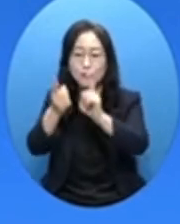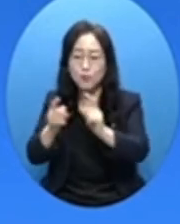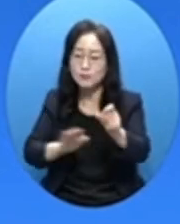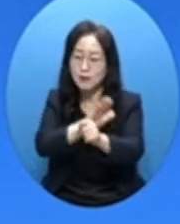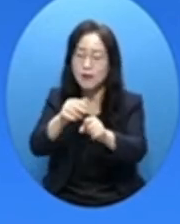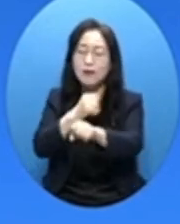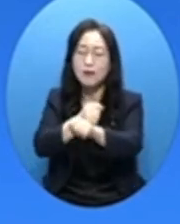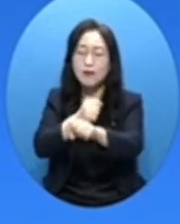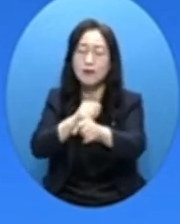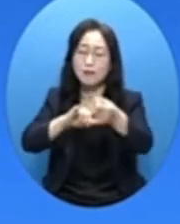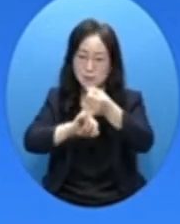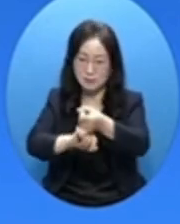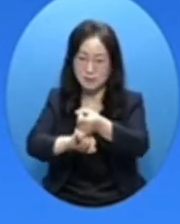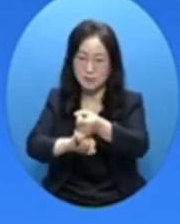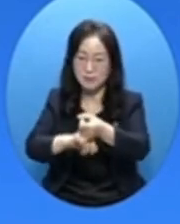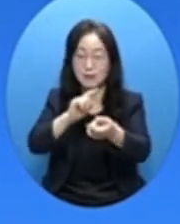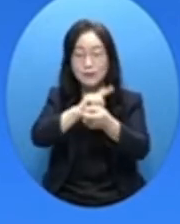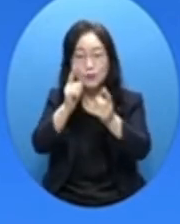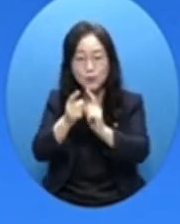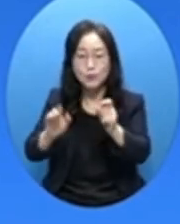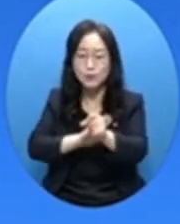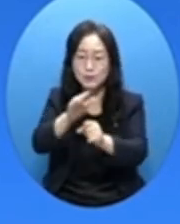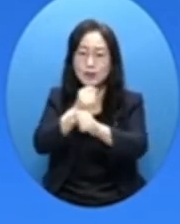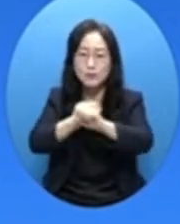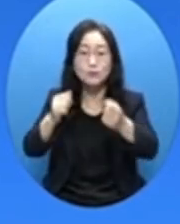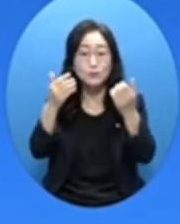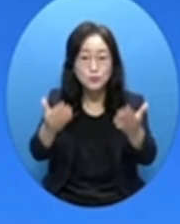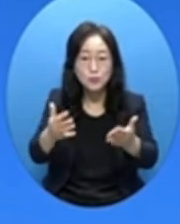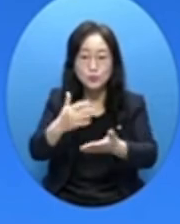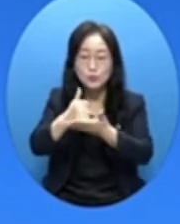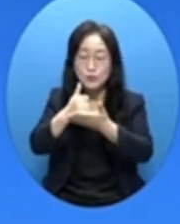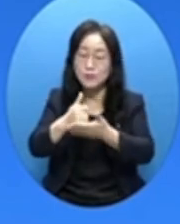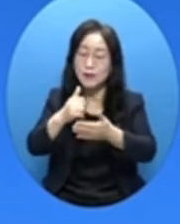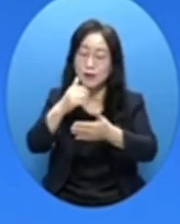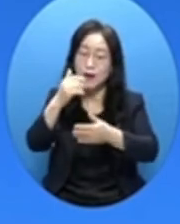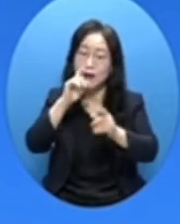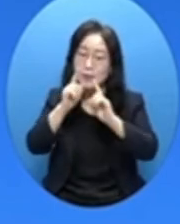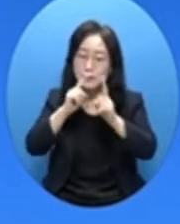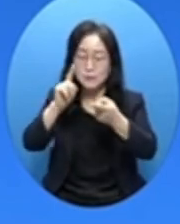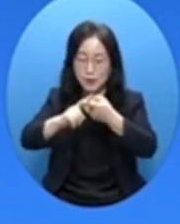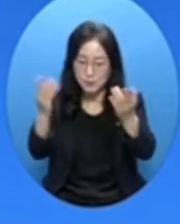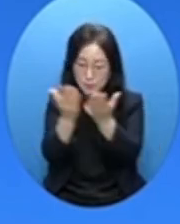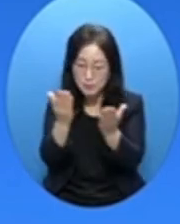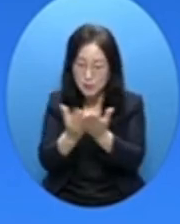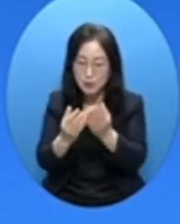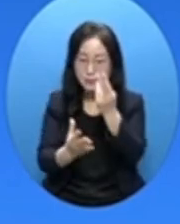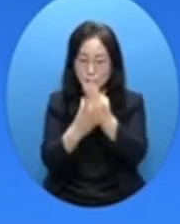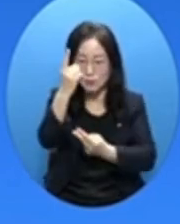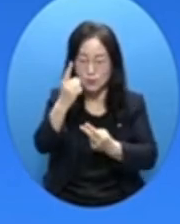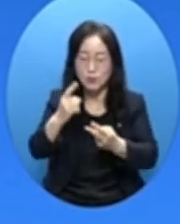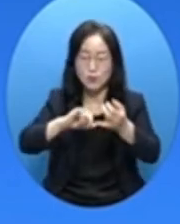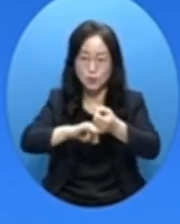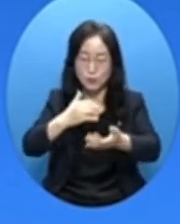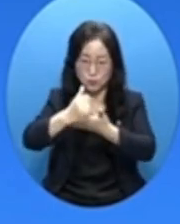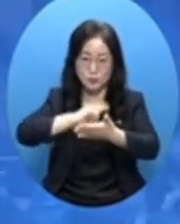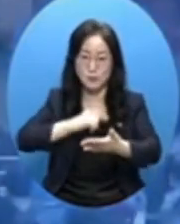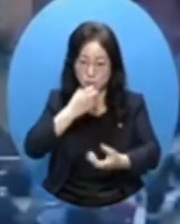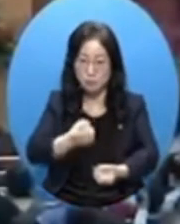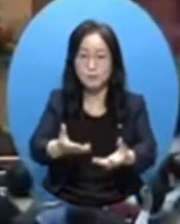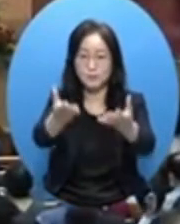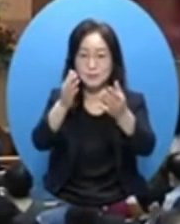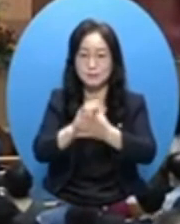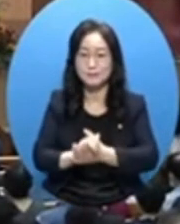것입니다. 서로 사랑하고 용서하며 주님 앞에서 하나 됨을 이루어 하나님의 위대한 역사를 이루어 나가는 우리 모두가 되기를 주님의 이름으로